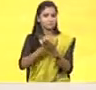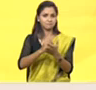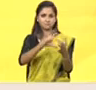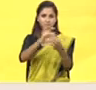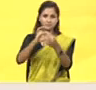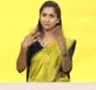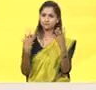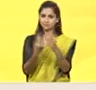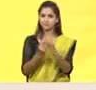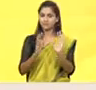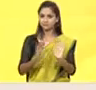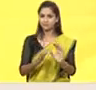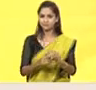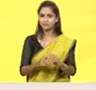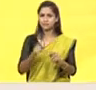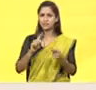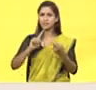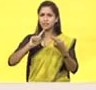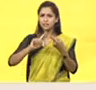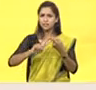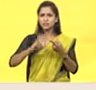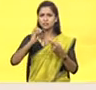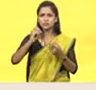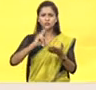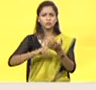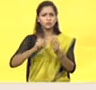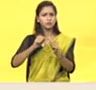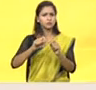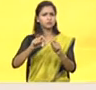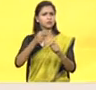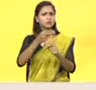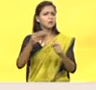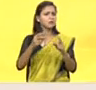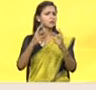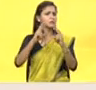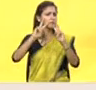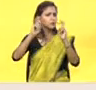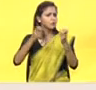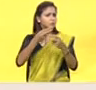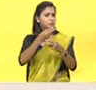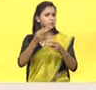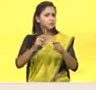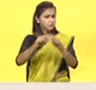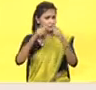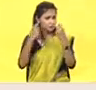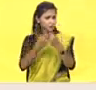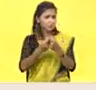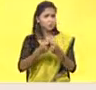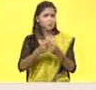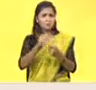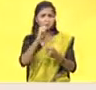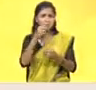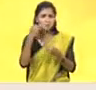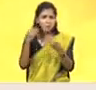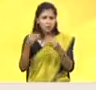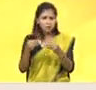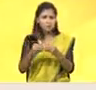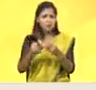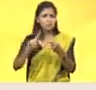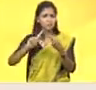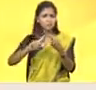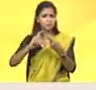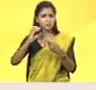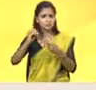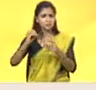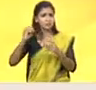है। ई कॉन्शियस नाम की एक टीम है जो प्लास्टिक वेस्ट का उपयोग इको